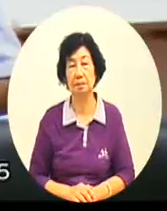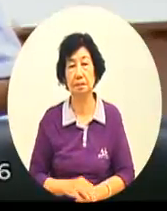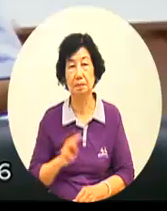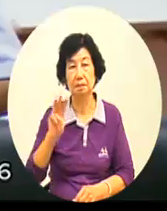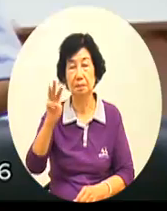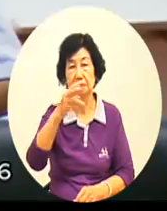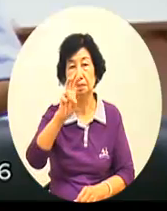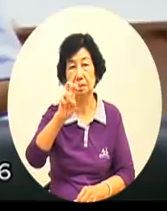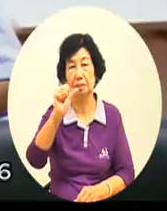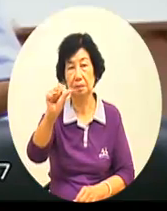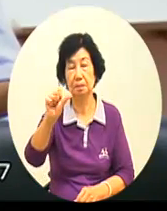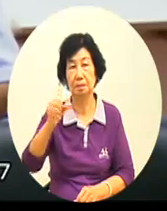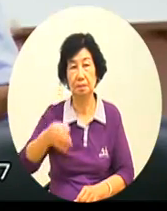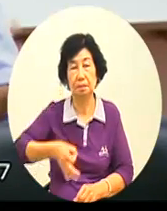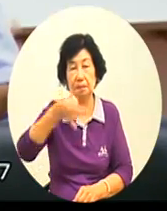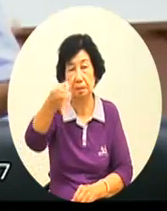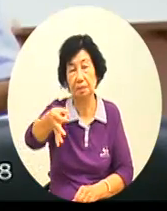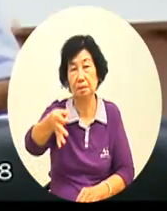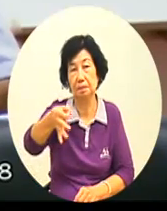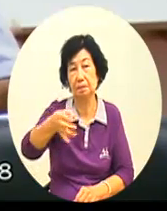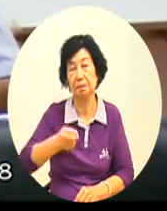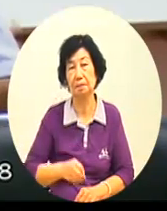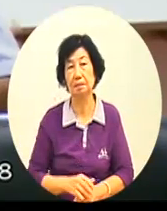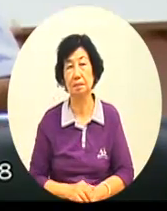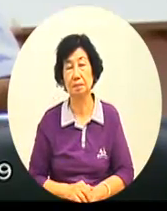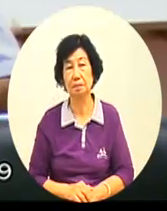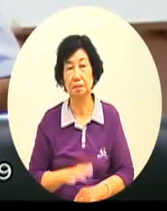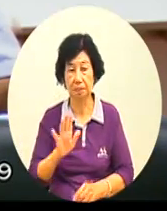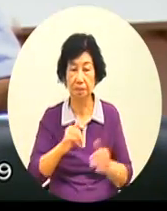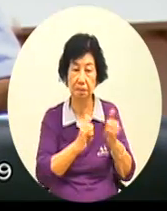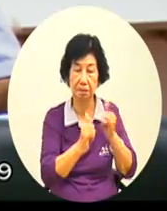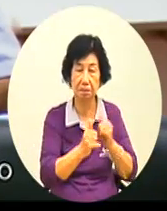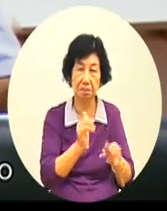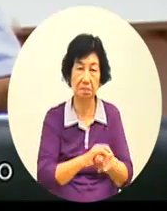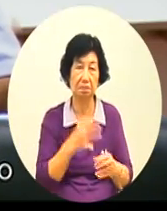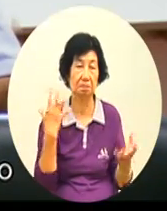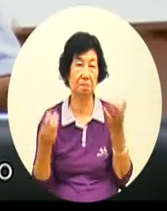325万元，但是我们乡亲都不知道，